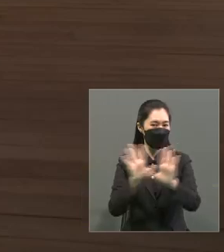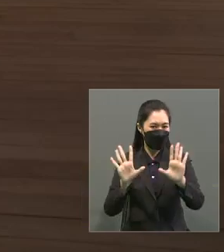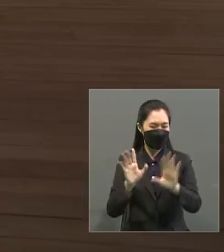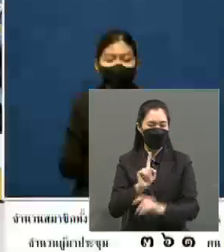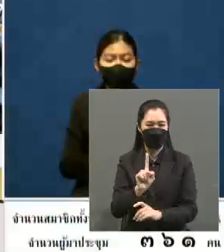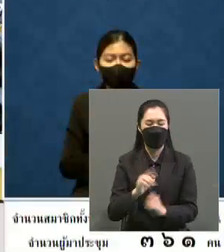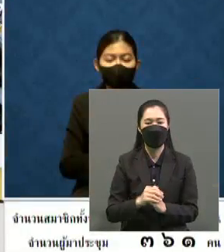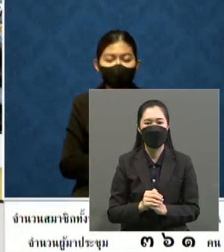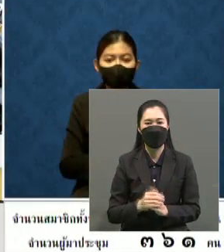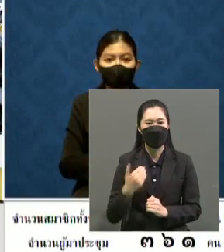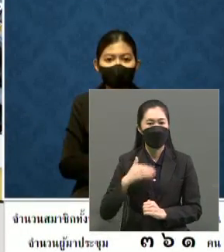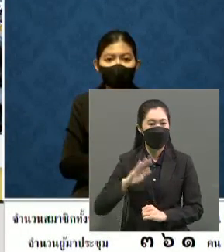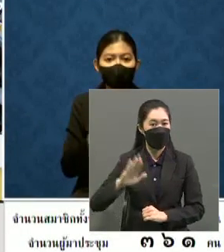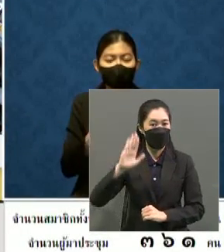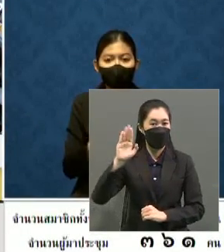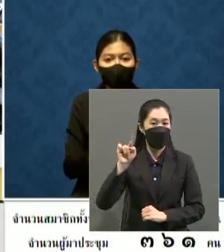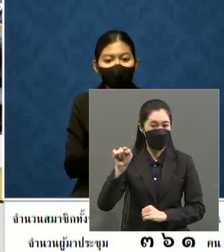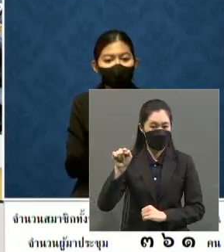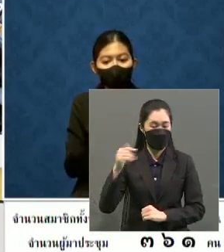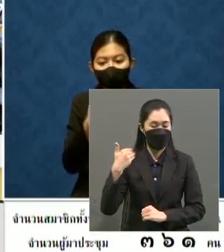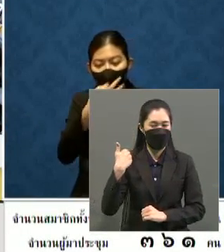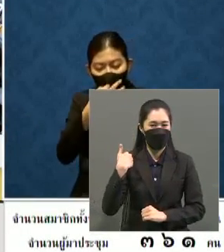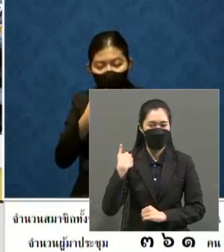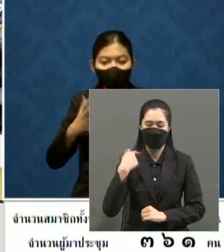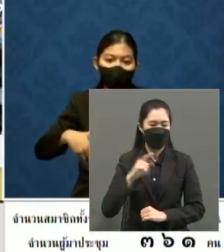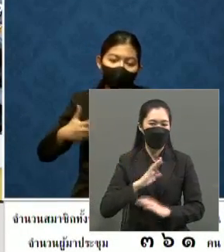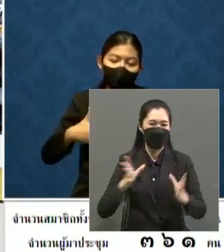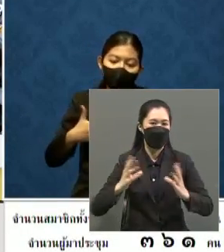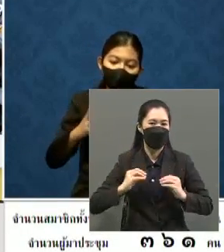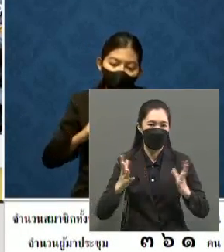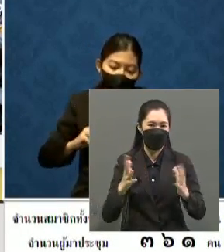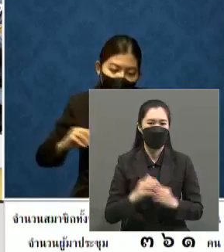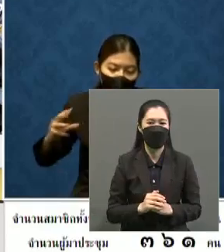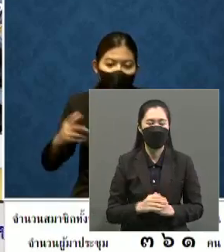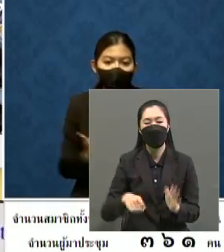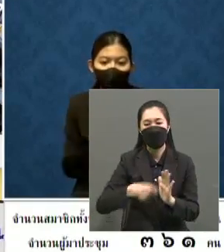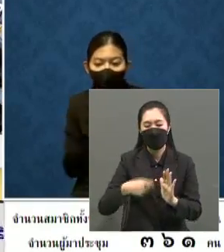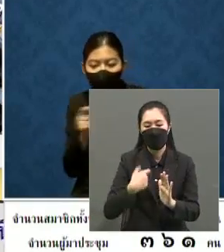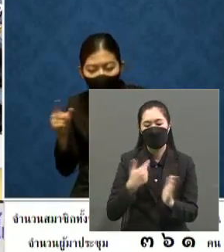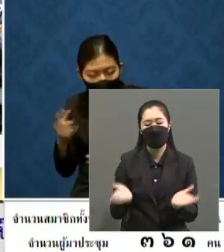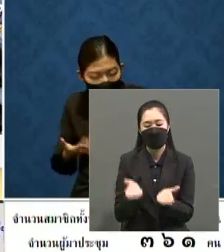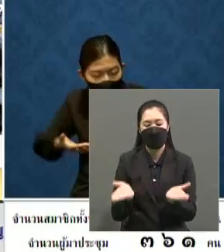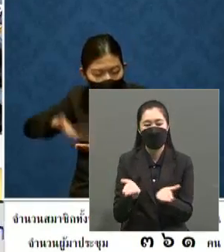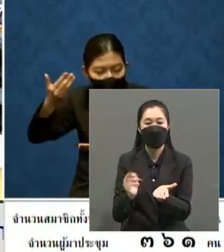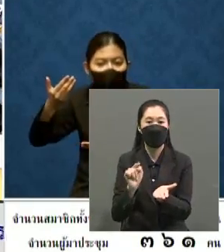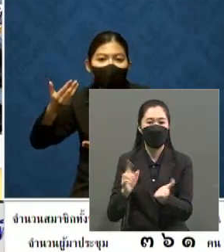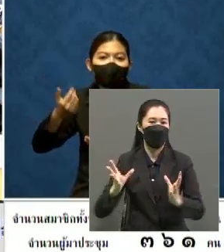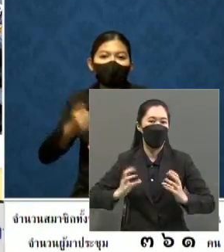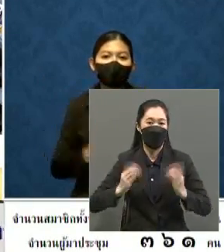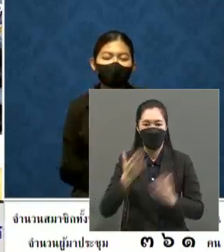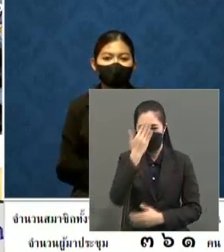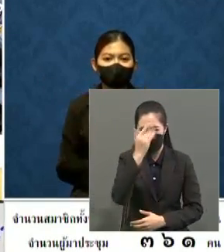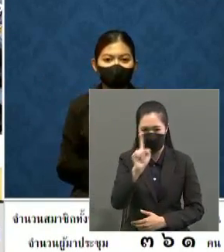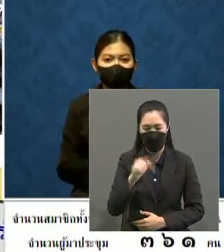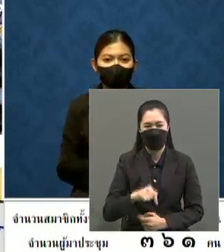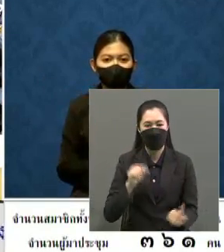ว่าจะโหวตคว่ำร่างแน่นอนโดยวันนี้ก็ได้ออกมาย้ำอีกครั้งถึงเหตุผลที่ไม่สนับสนุนงบประมาณฉบับนี้เพราะไม่ตอบโจท